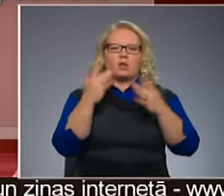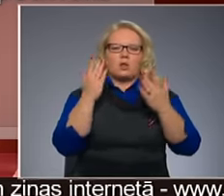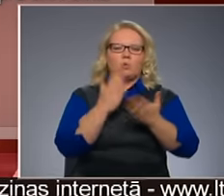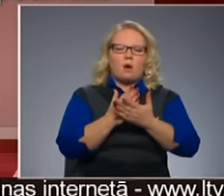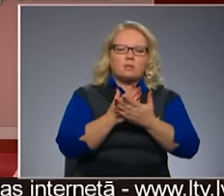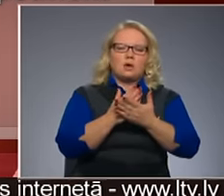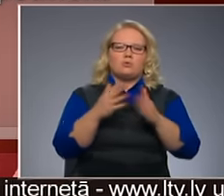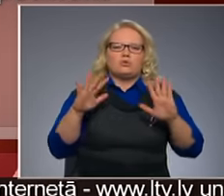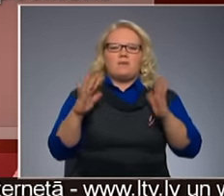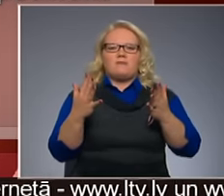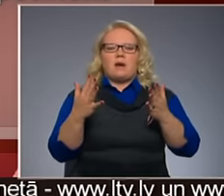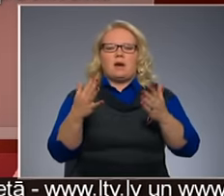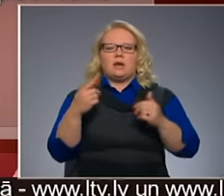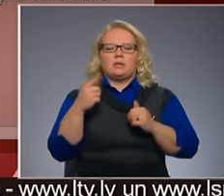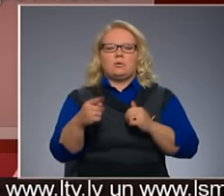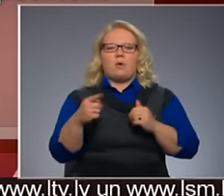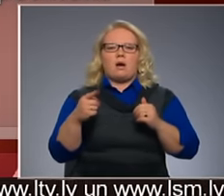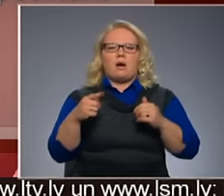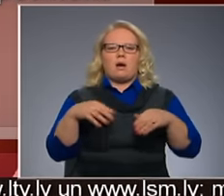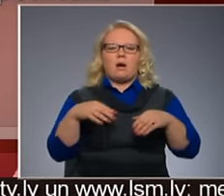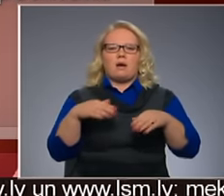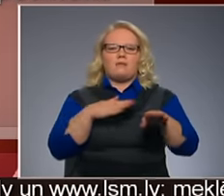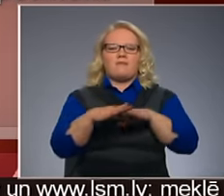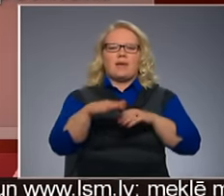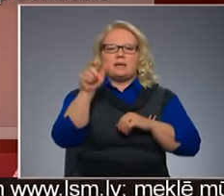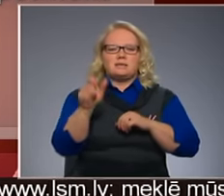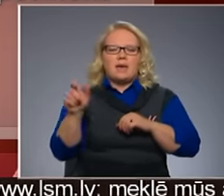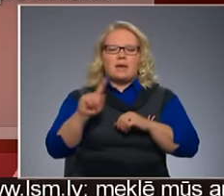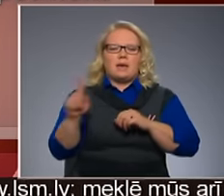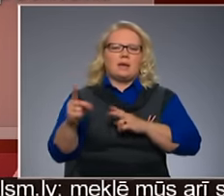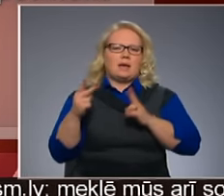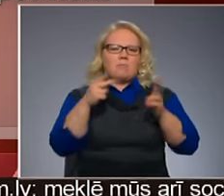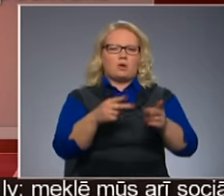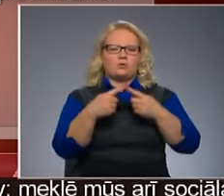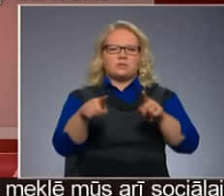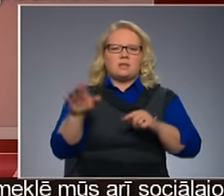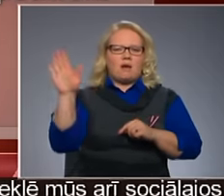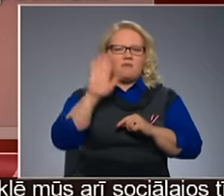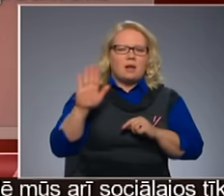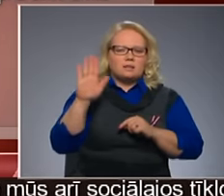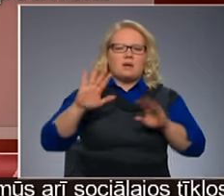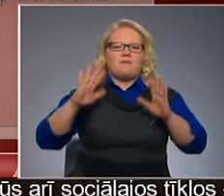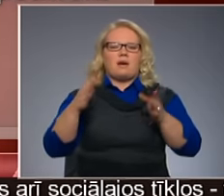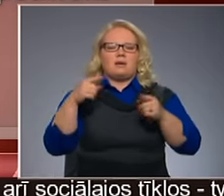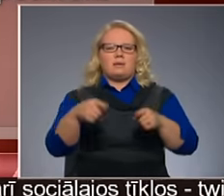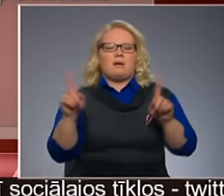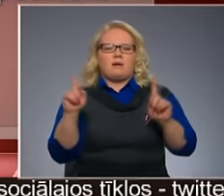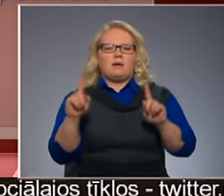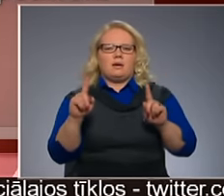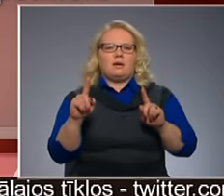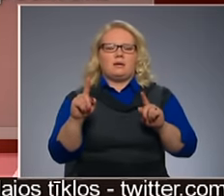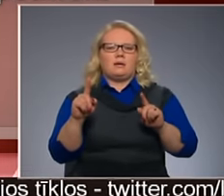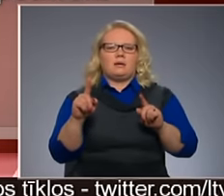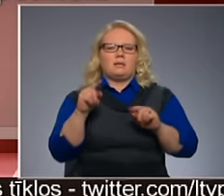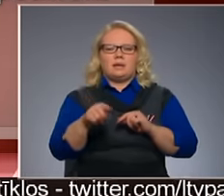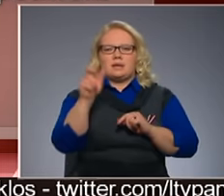notikuši, vai viņu veicēji ir iebraucēji no citām valstīm, vai